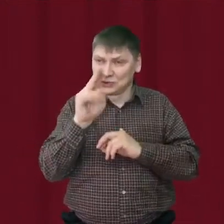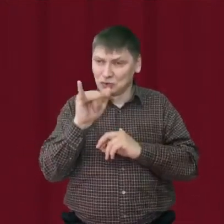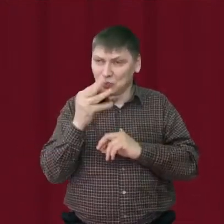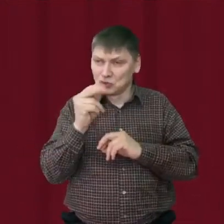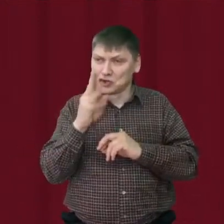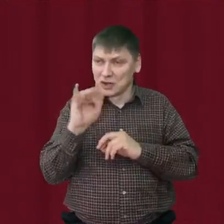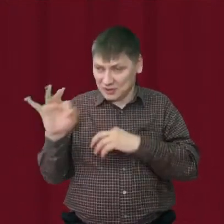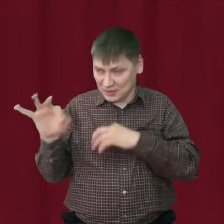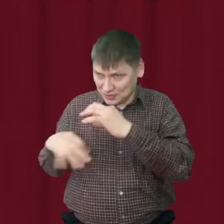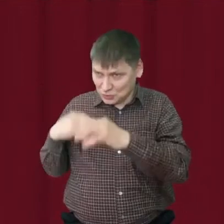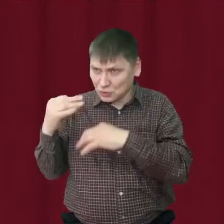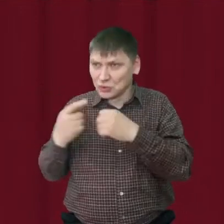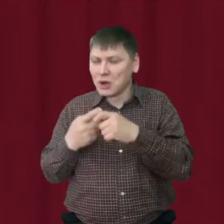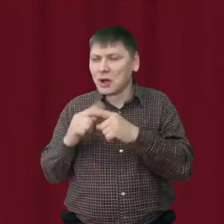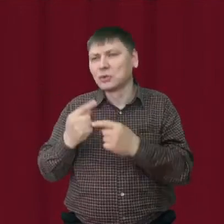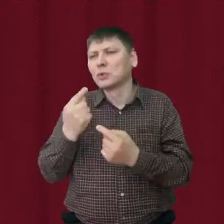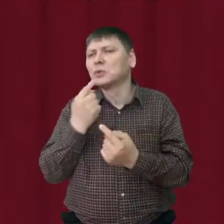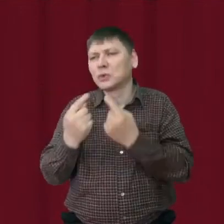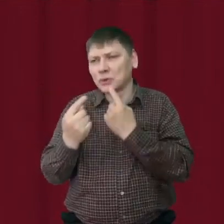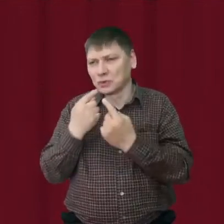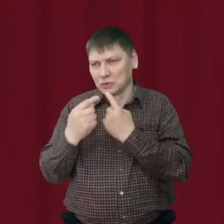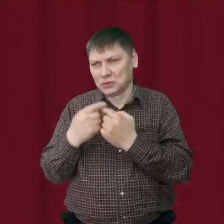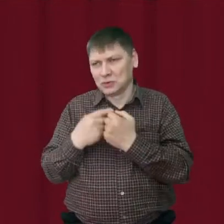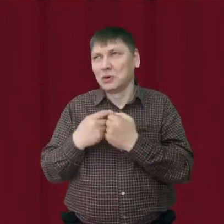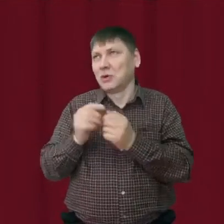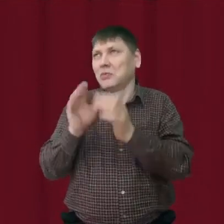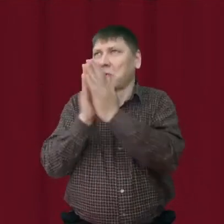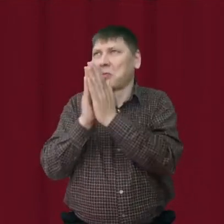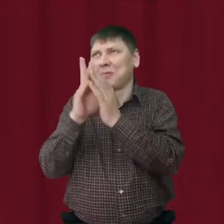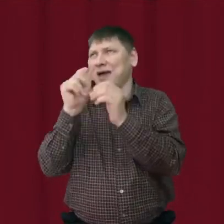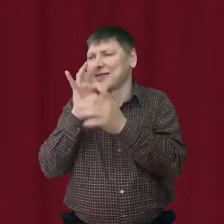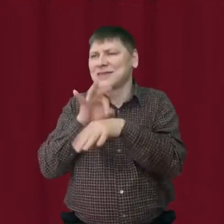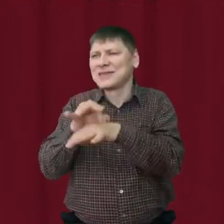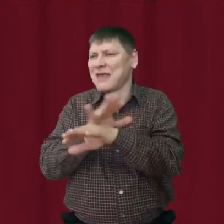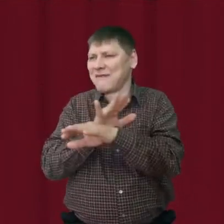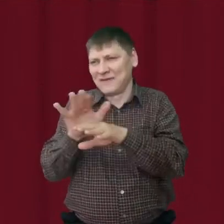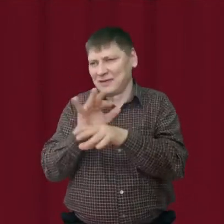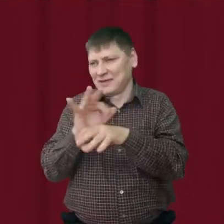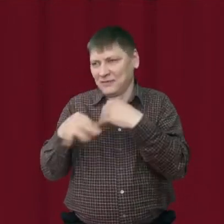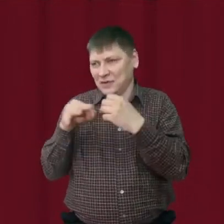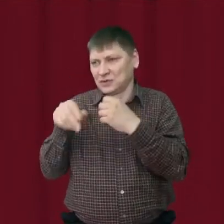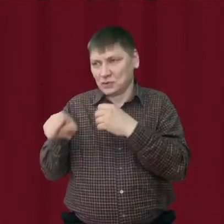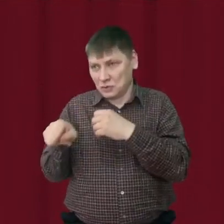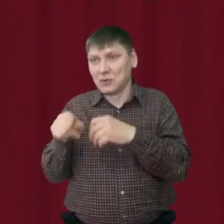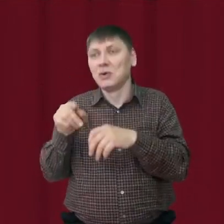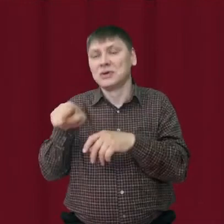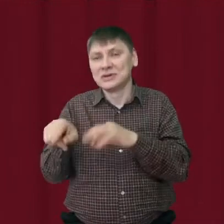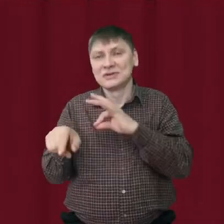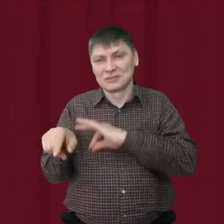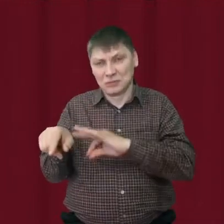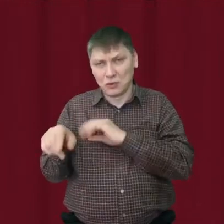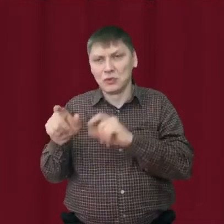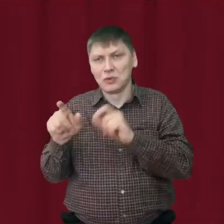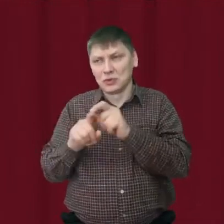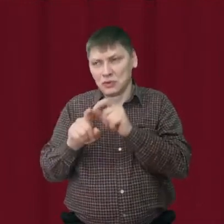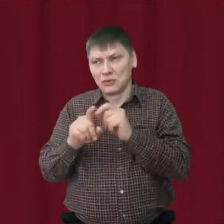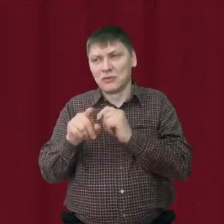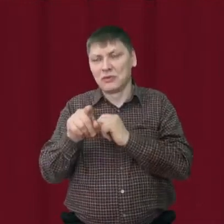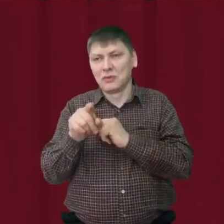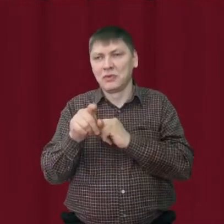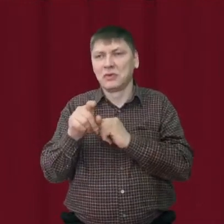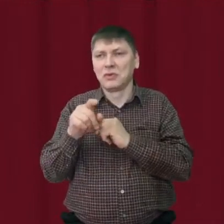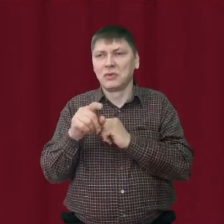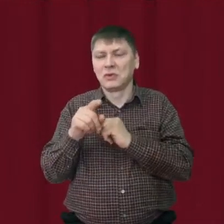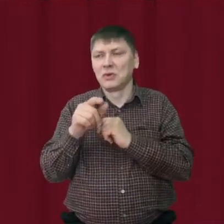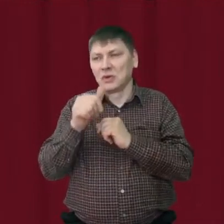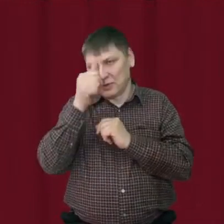слово, потому что, когда мы молимся в молитве, вот Господне говорим, не введи нас в искушение, там используется именно слово, ну, если вам интересно,